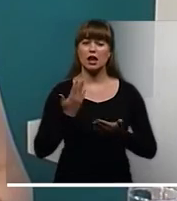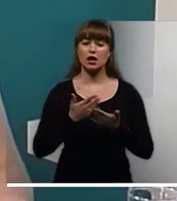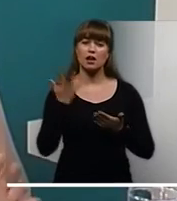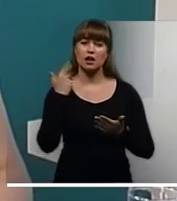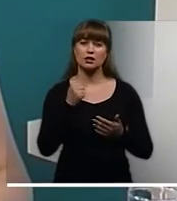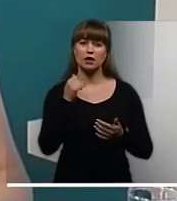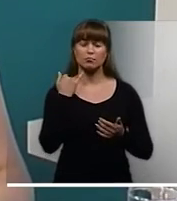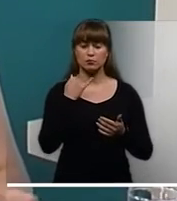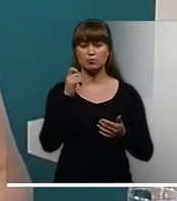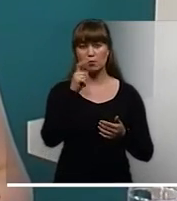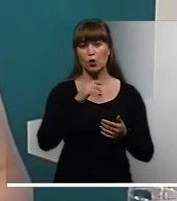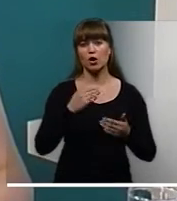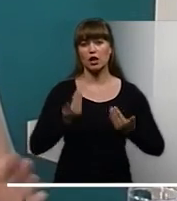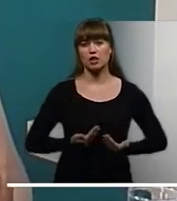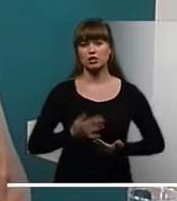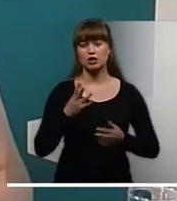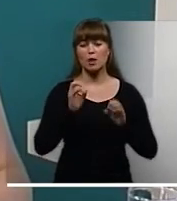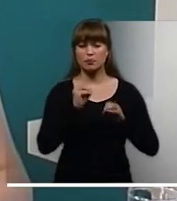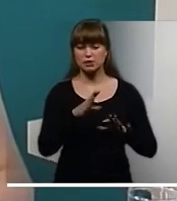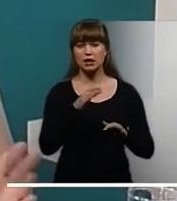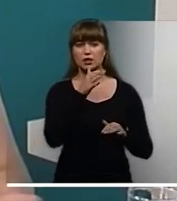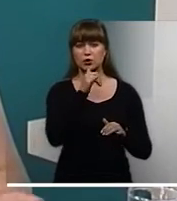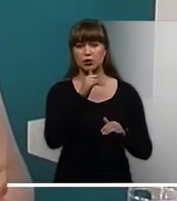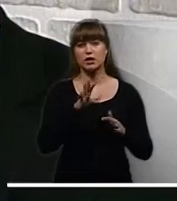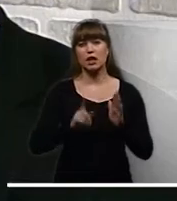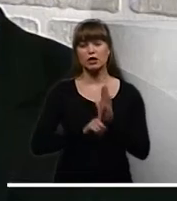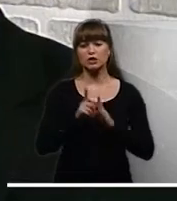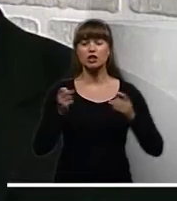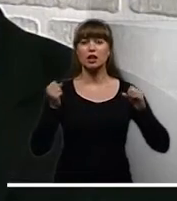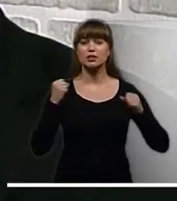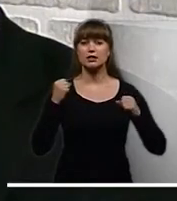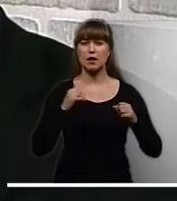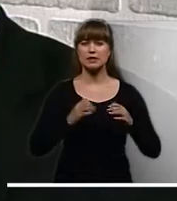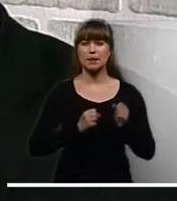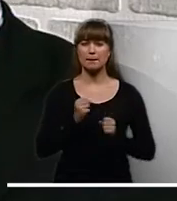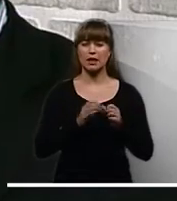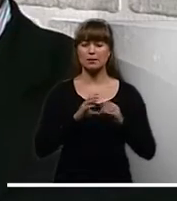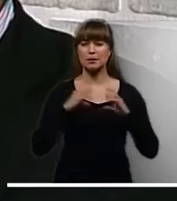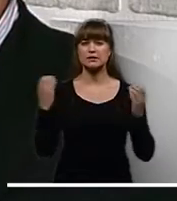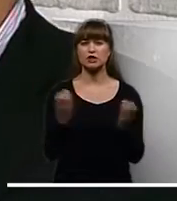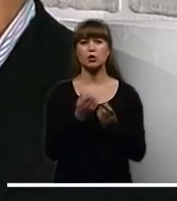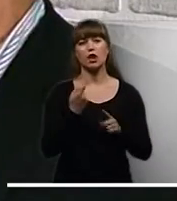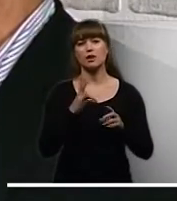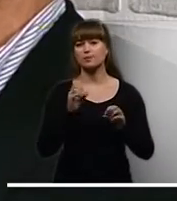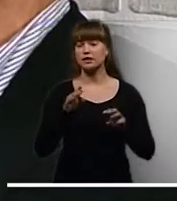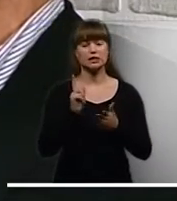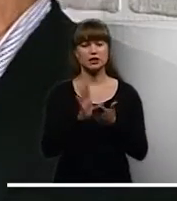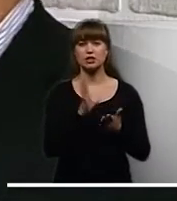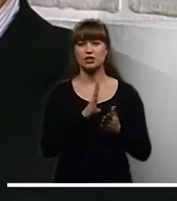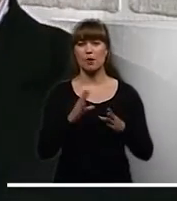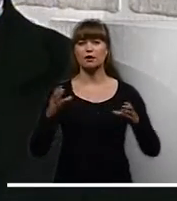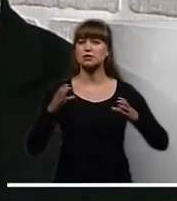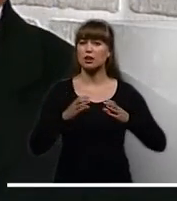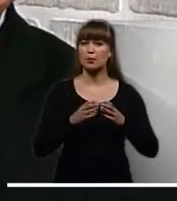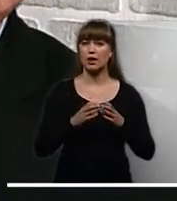понимает, что ну, плохо жил, надо что-то менять, бросает в момент курить, начинает по стадиону наматывать круги. Это хорошо? Не должно быть